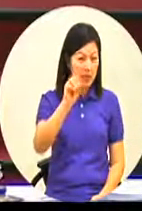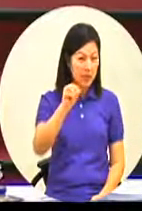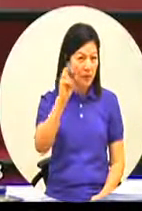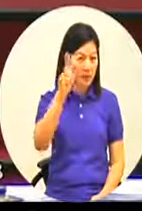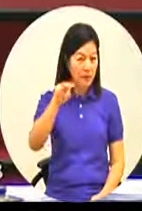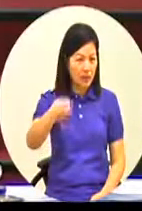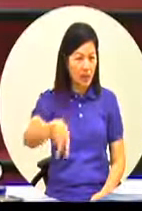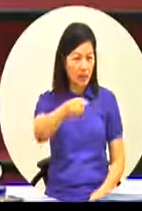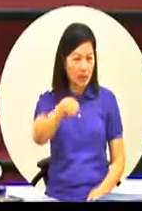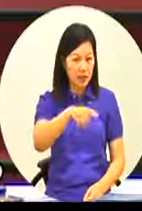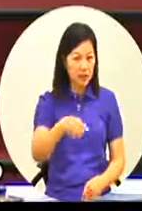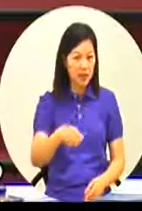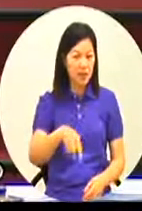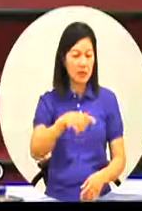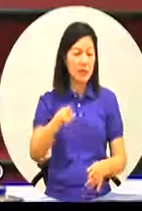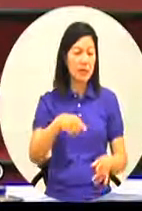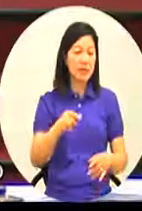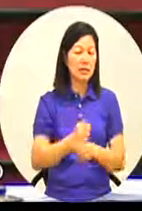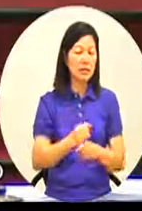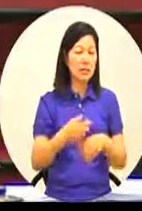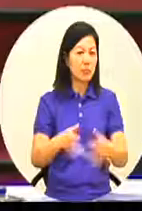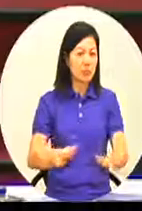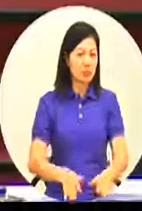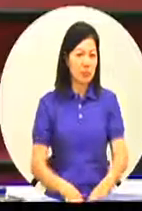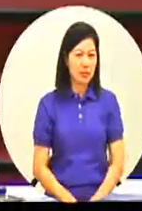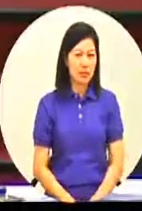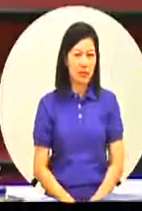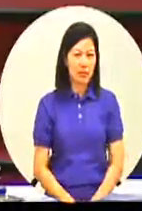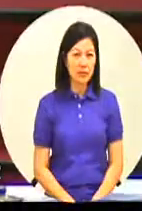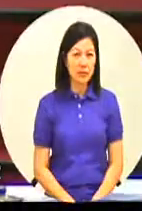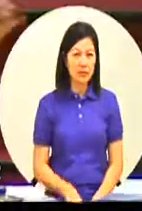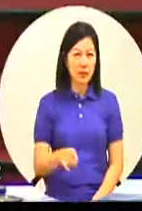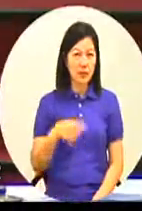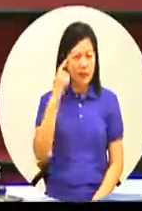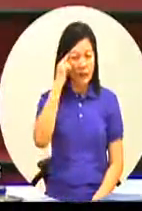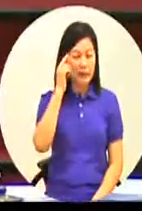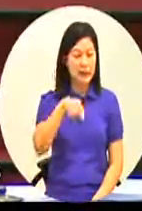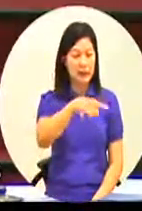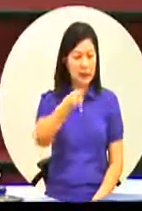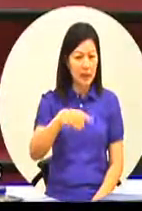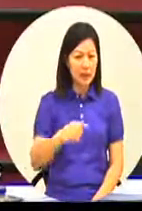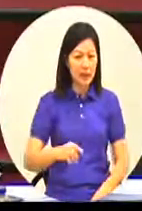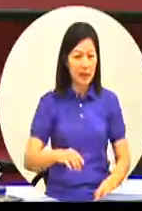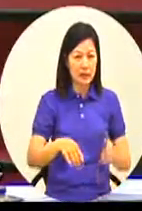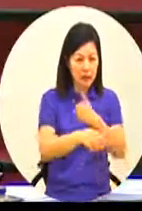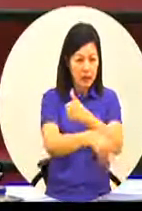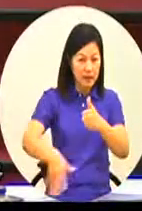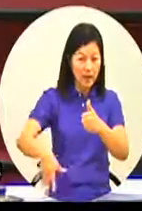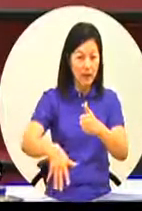煞是人咧讲的话。我咧讲的意思，恁这个各部门单位。